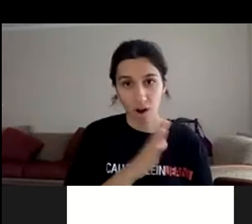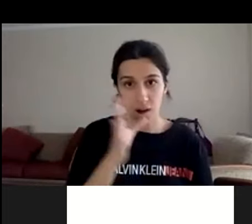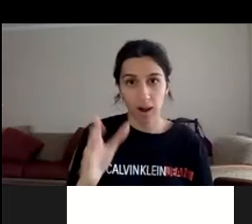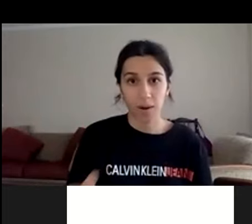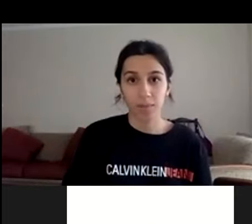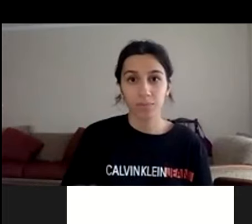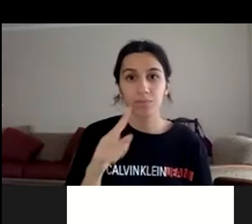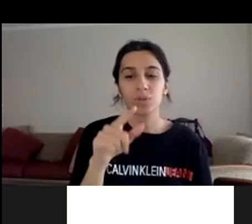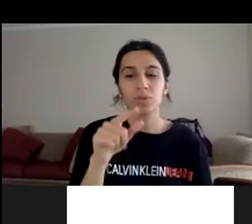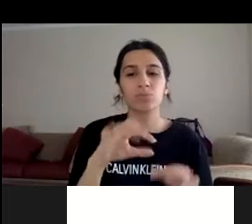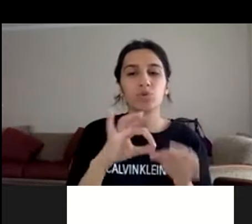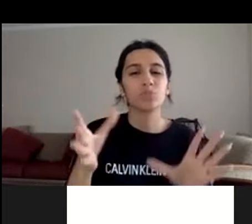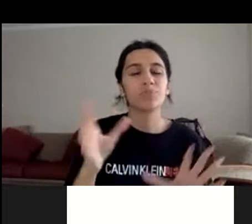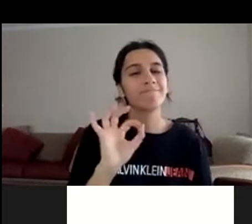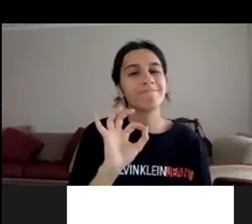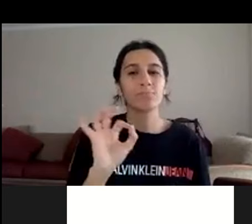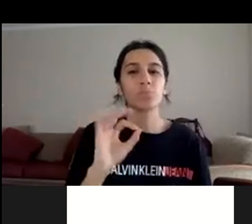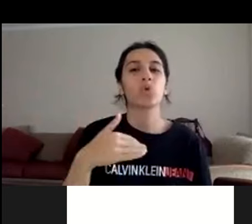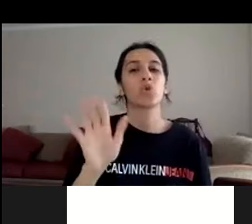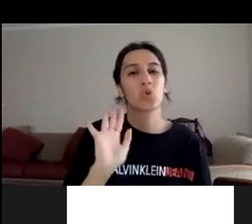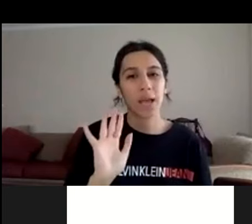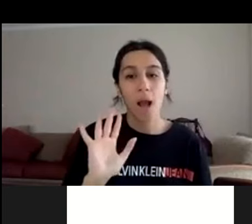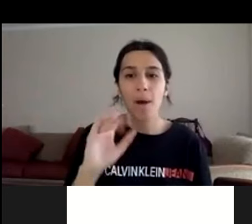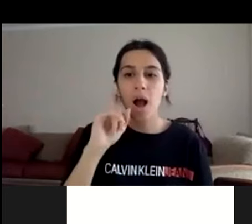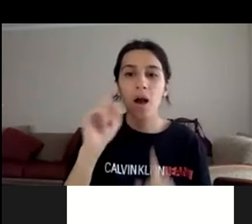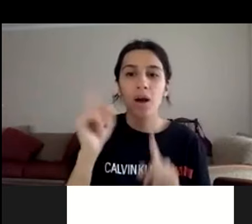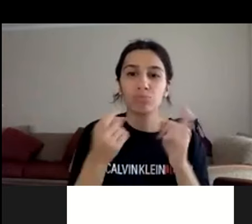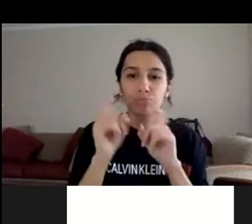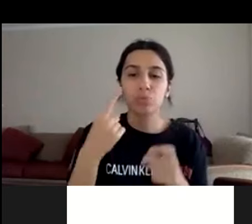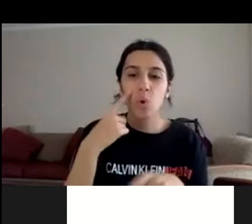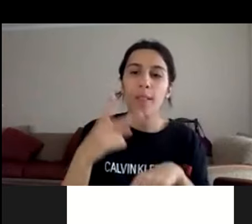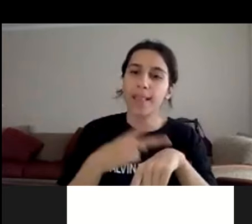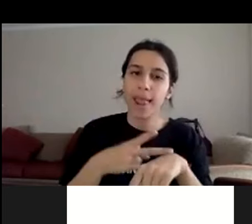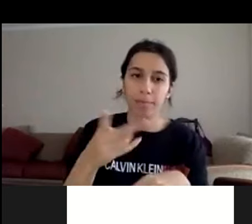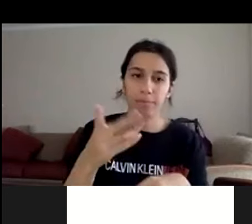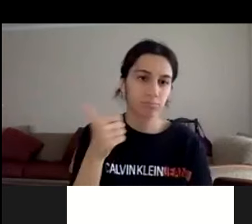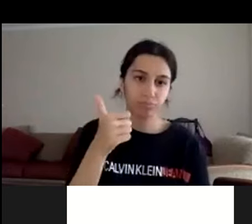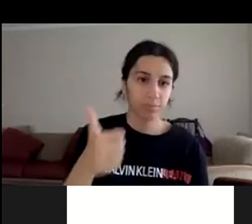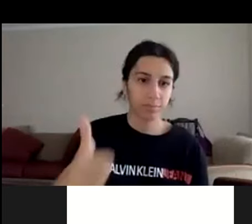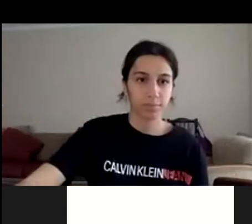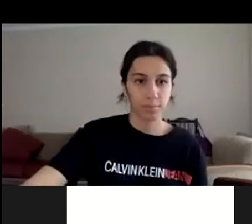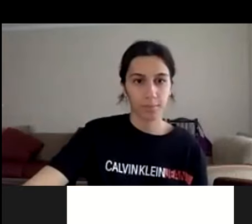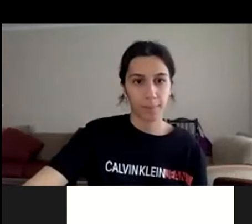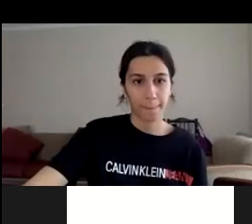buradan çözmek mümkün değil. Ama problemlerin teşhisi aşamasında deneyim kazanabilirsiniz, bilgi kazanabilirsiniz.